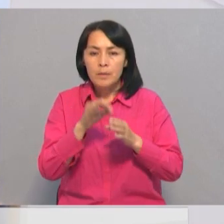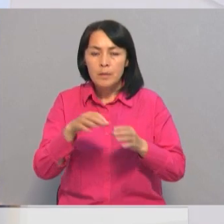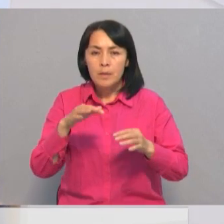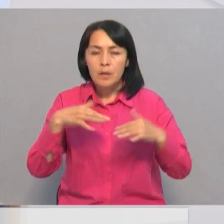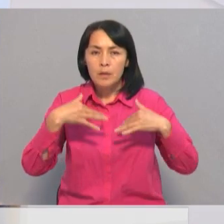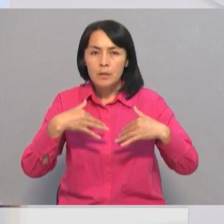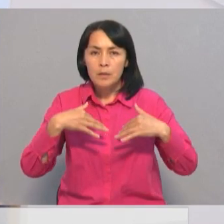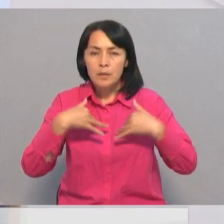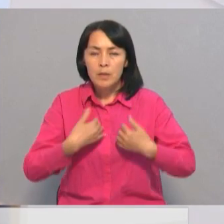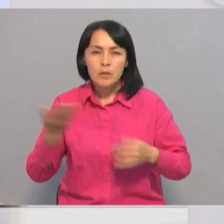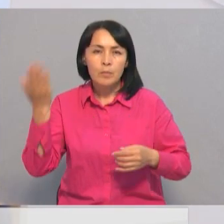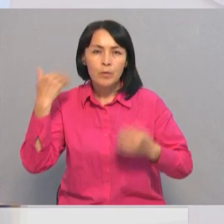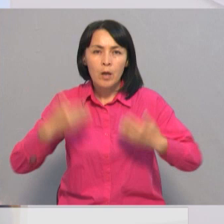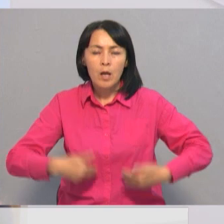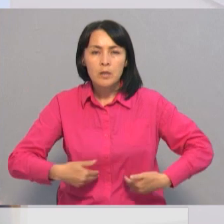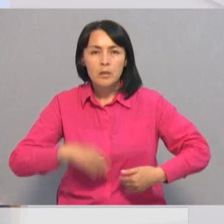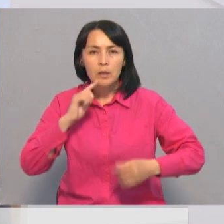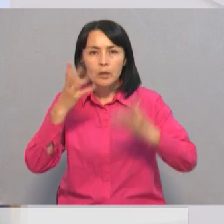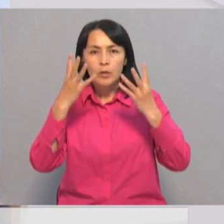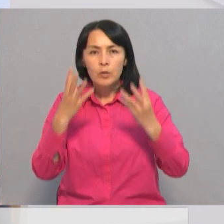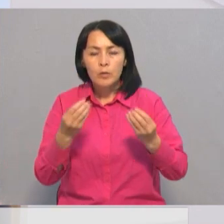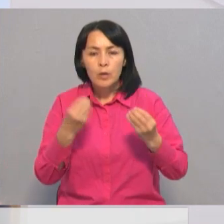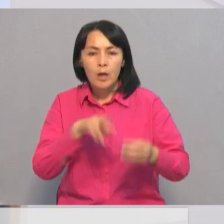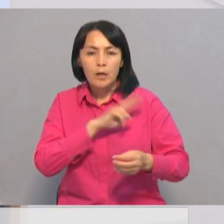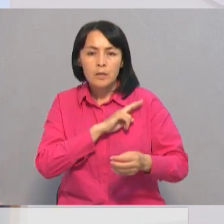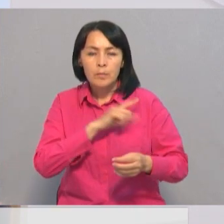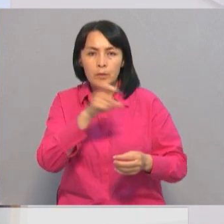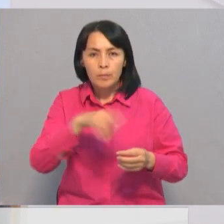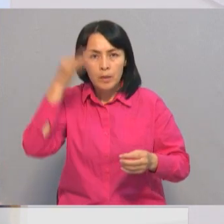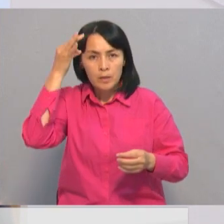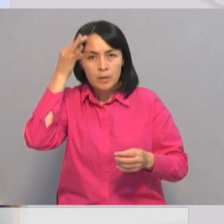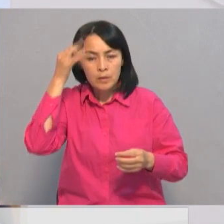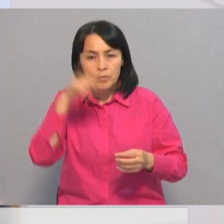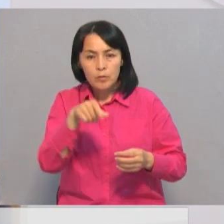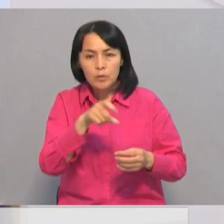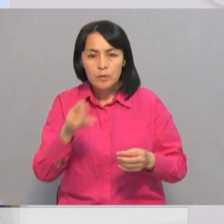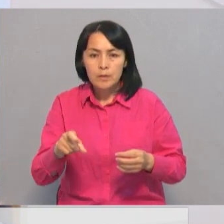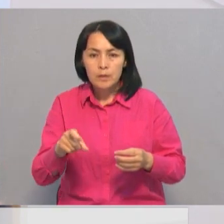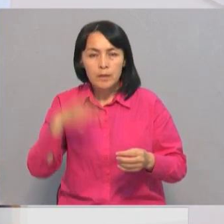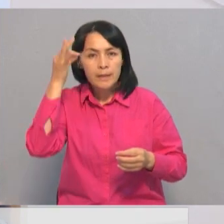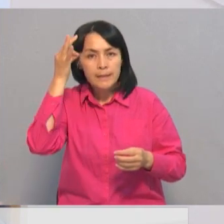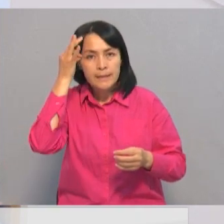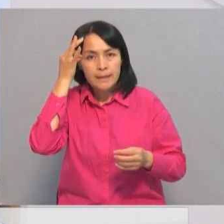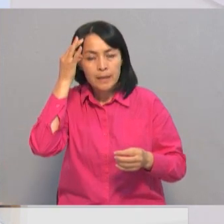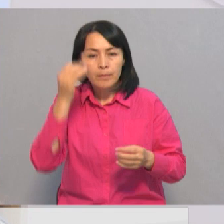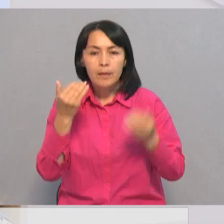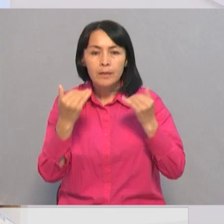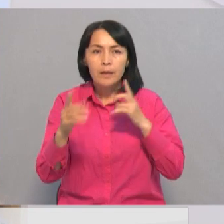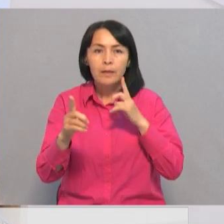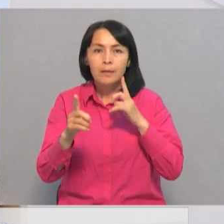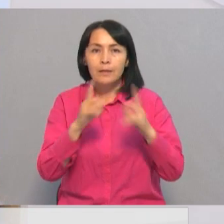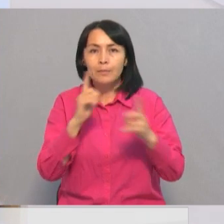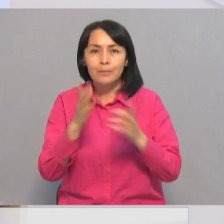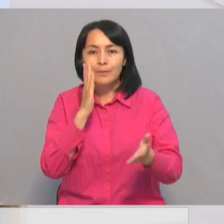саяси қуғын сүргін құрбандарын еске алу болатын болғаннан кейін сол кісілерді еске алып арнайы конференцияда